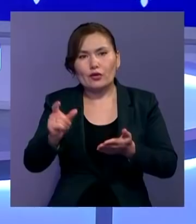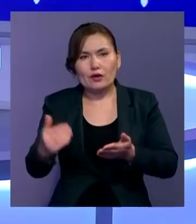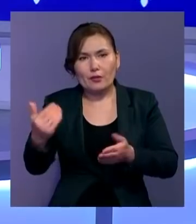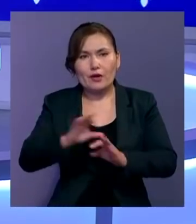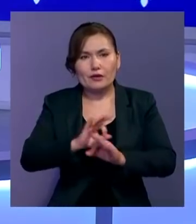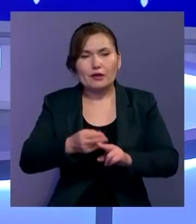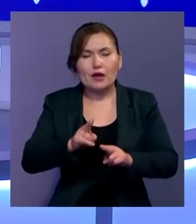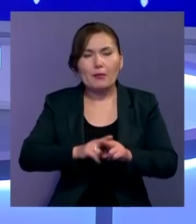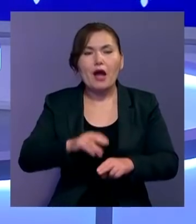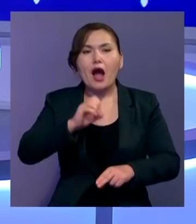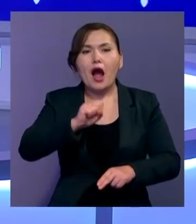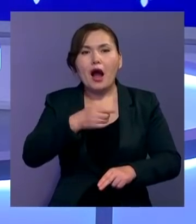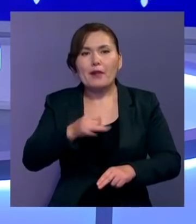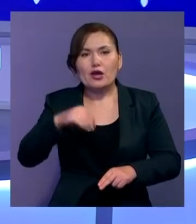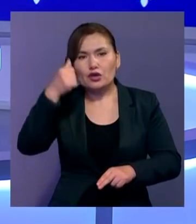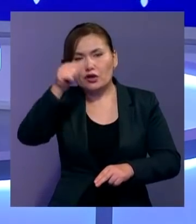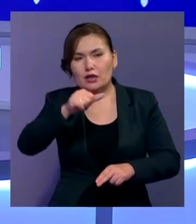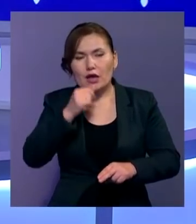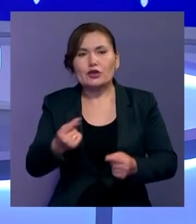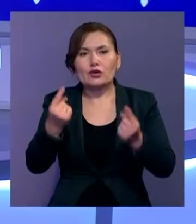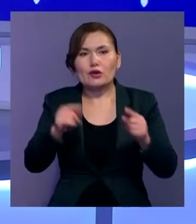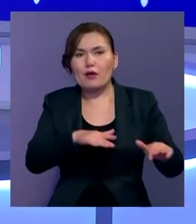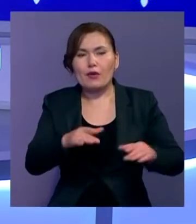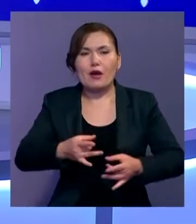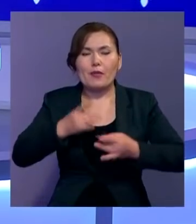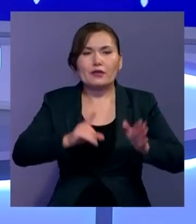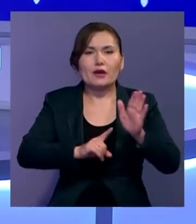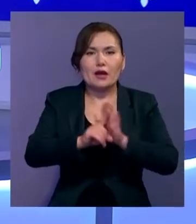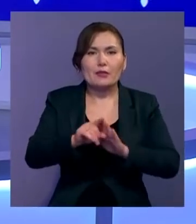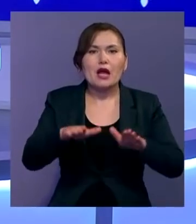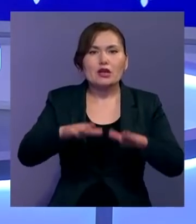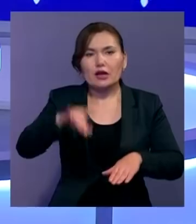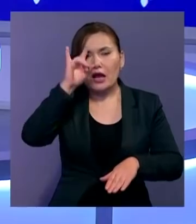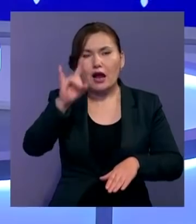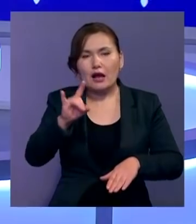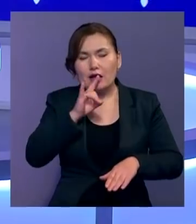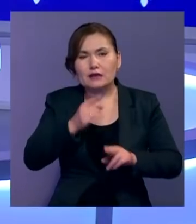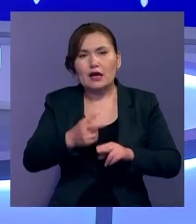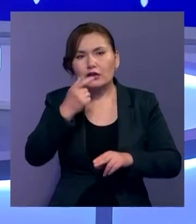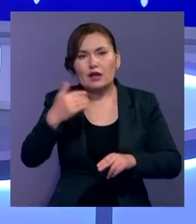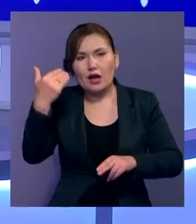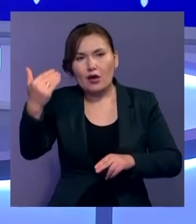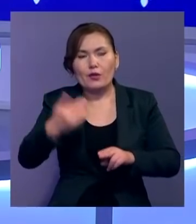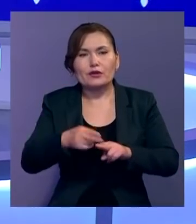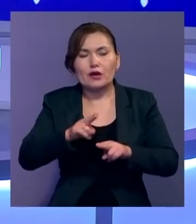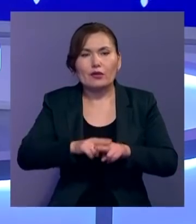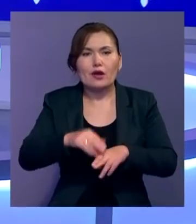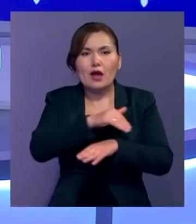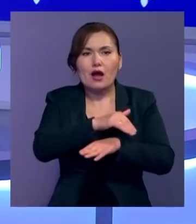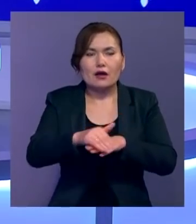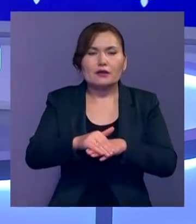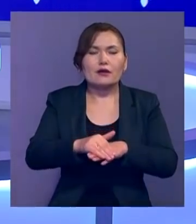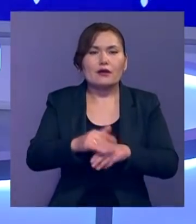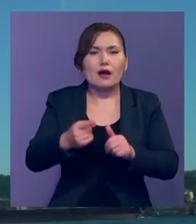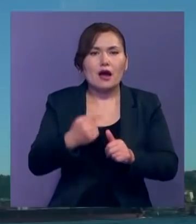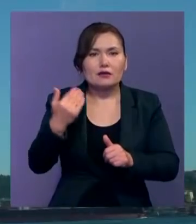Қанағат. Анадолда Абай жылы аясында айтулы шаралар басталды. Жергілікті қазақ зиялылары Зейтін Бұрыну ауданында ақынды ұлықтады.